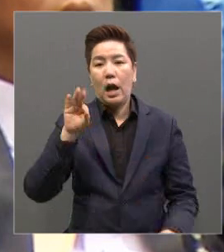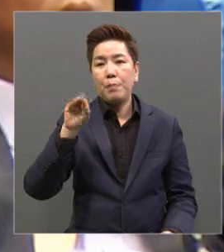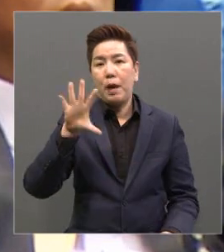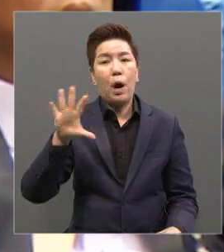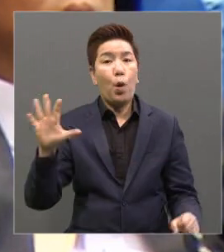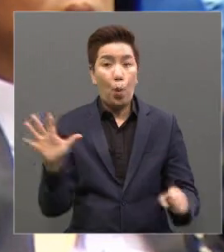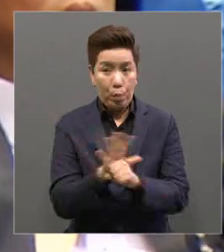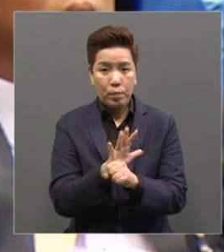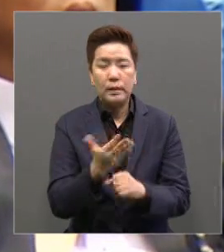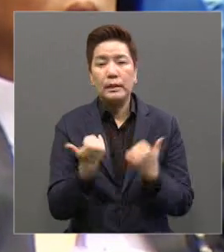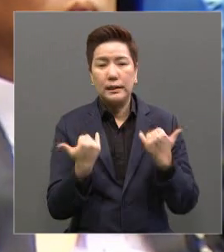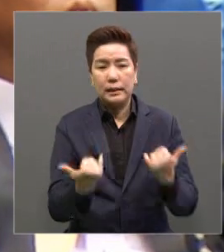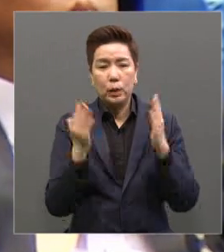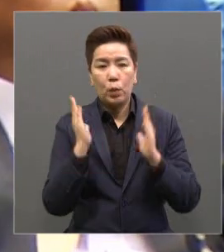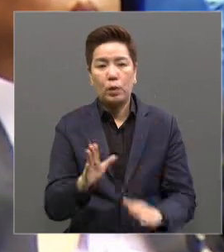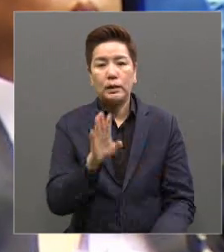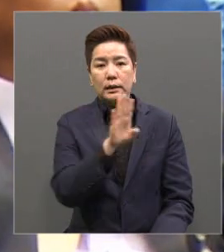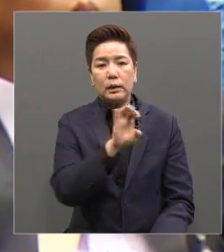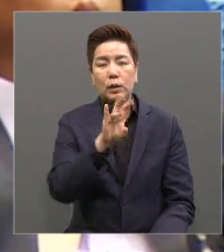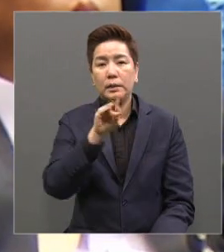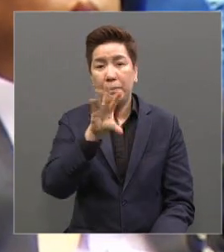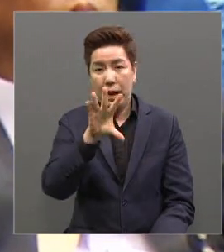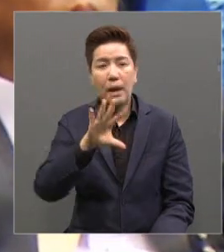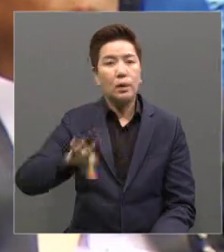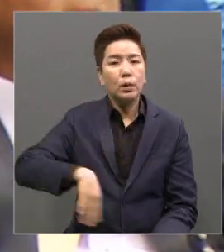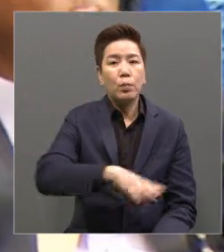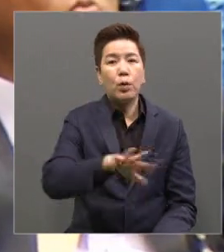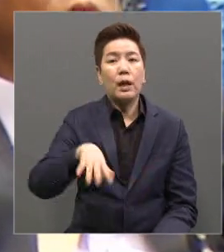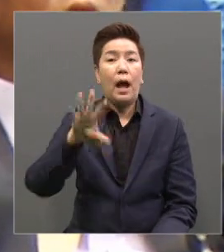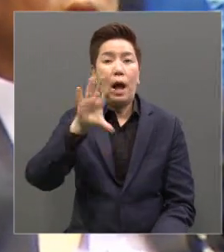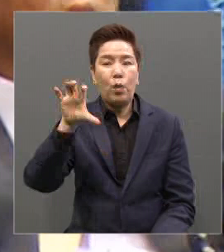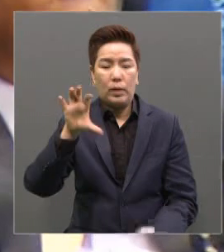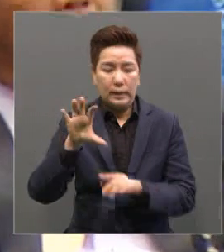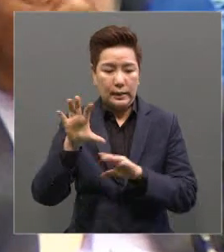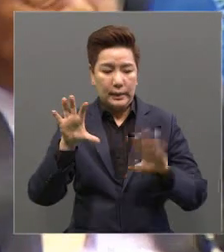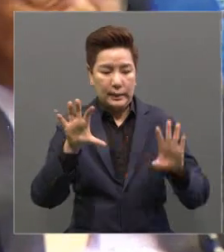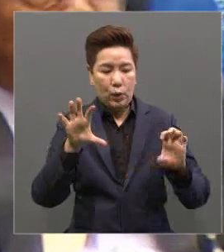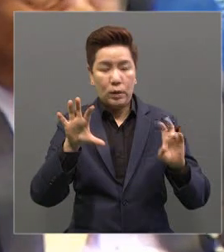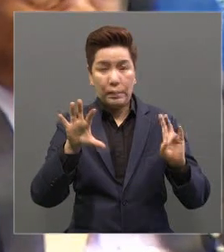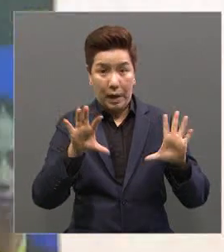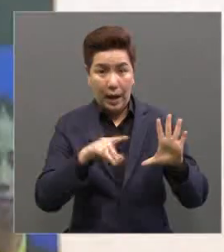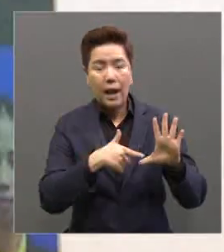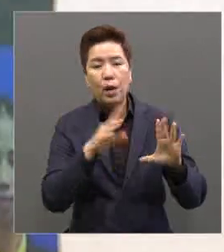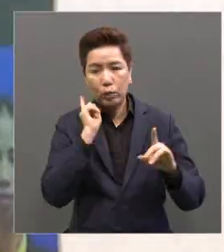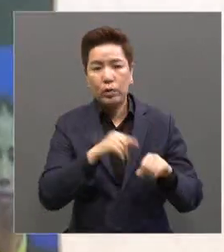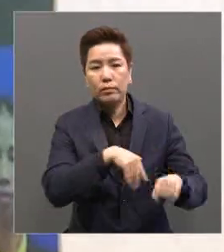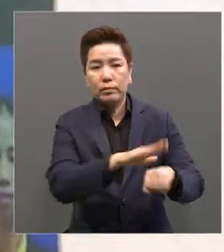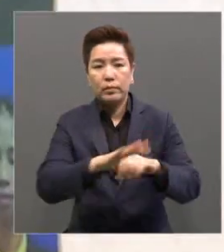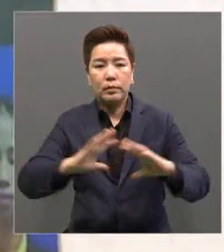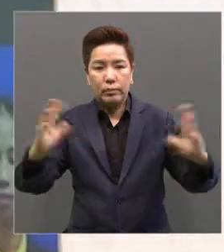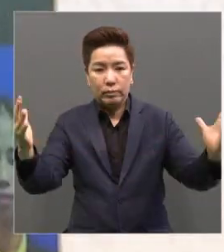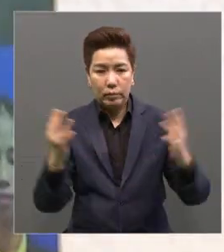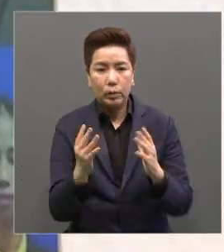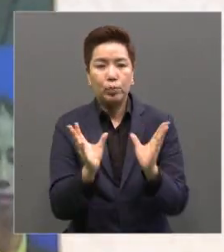สมาชิกทั้งหมดหรือ 475คนจาก 500คนหากจำเป็นต้องเรียกประชุมรัฐสภาก็ให้ดำเนินการเรียกประชุม